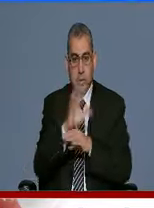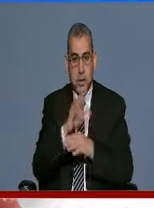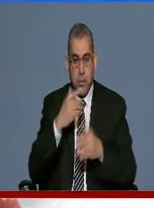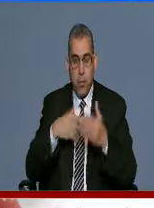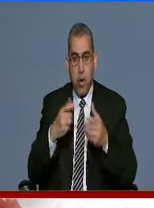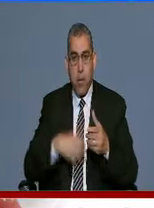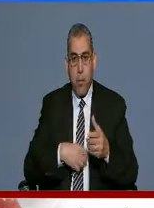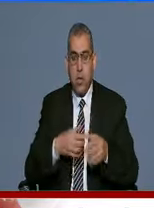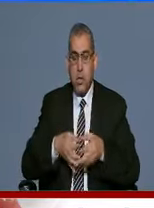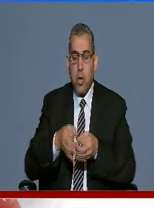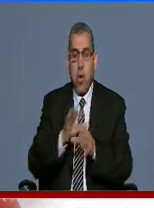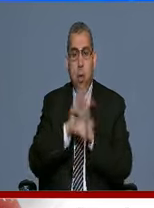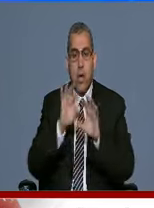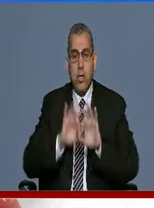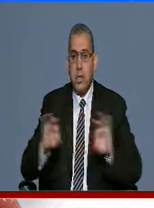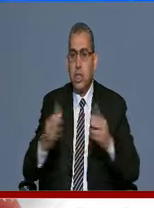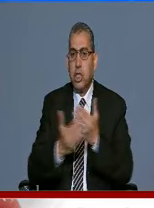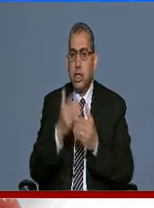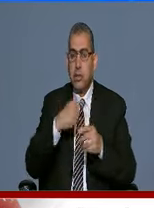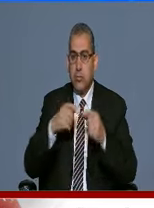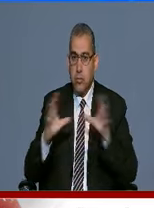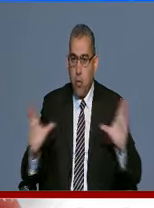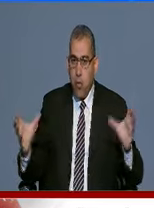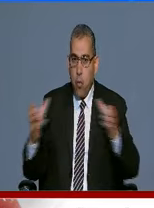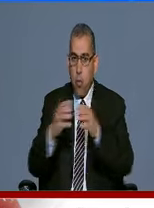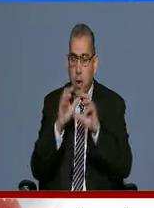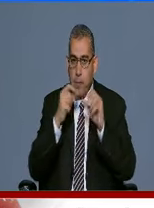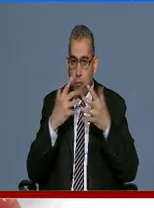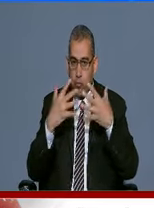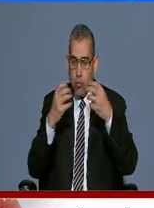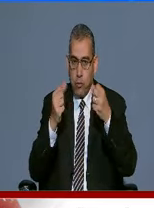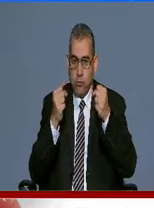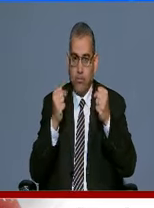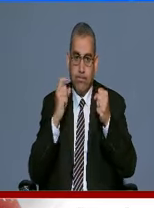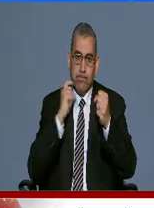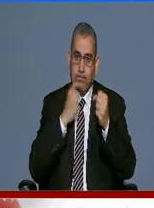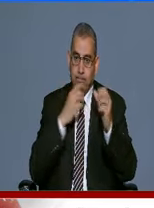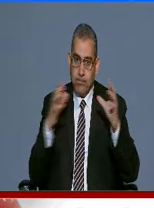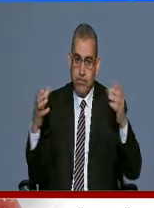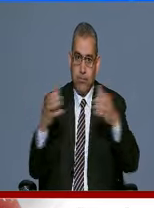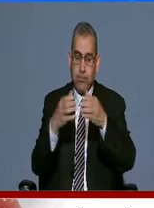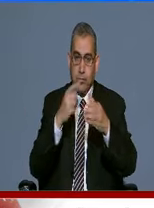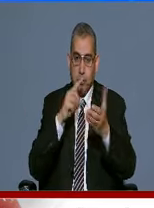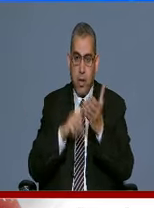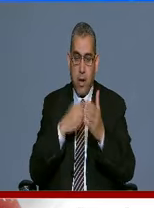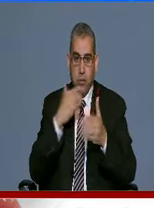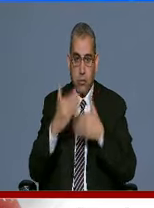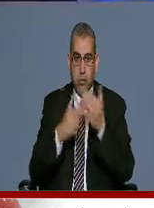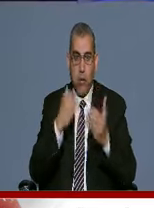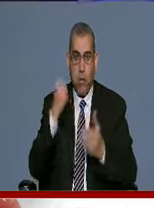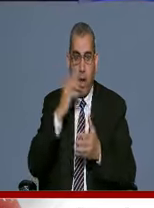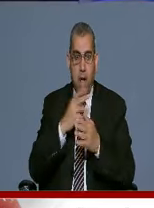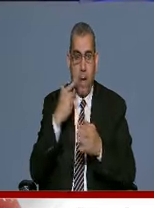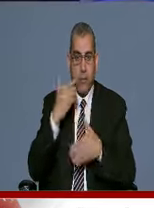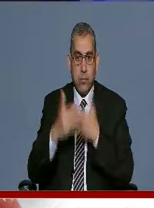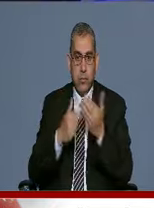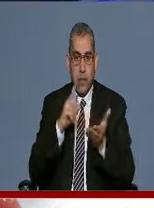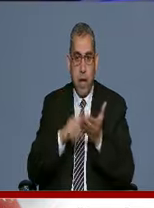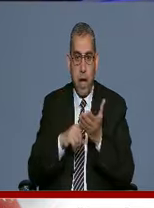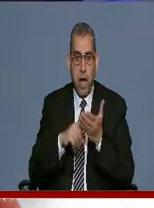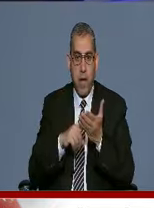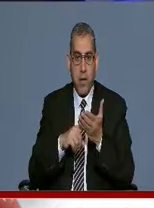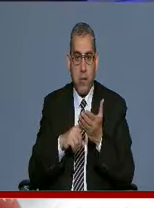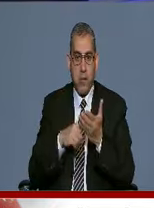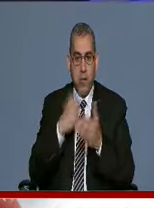الرقميه فندم وحوكمه البيانات وبالتالي تعظيم قيمتها فندم وتعزيز القدره منها فندم لمساعده المسؤولين